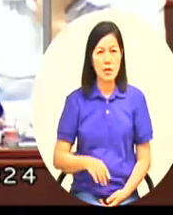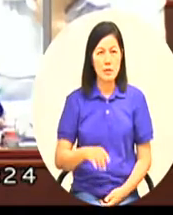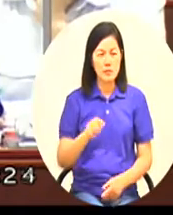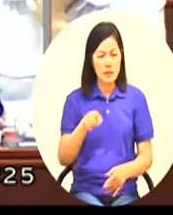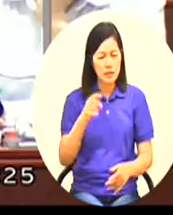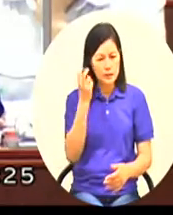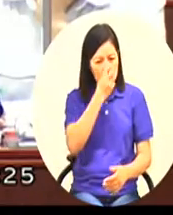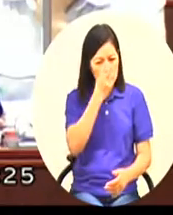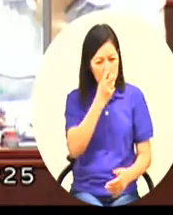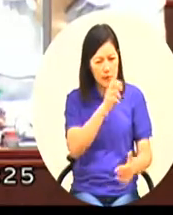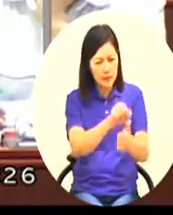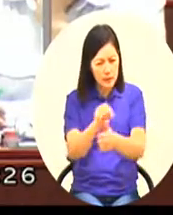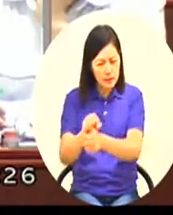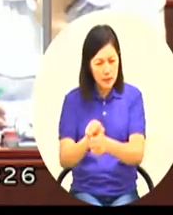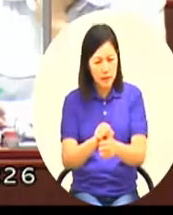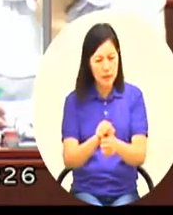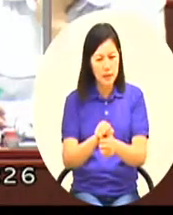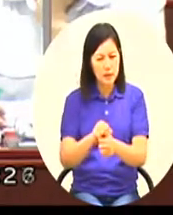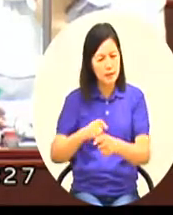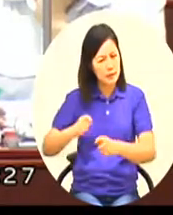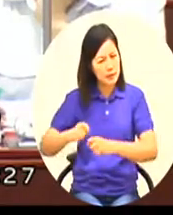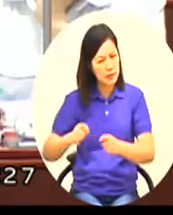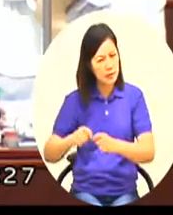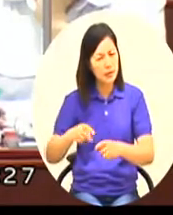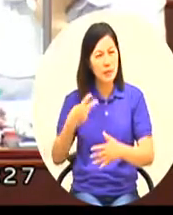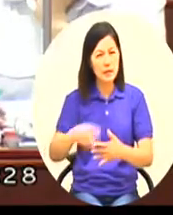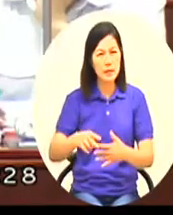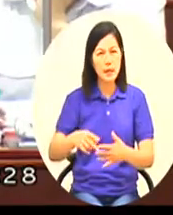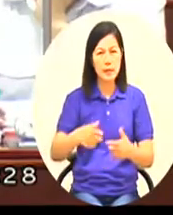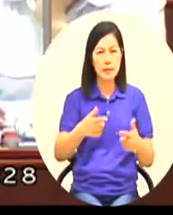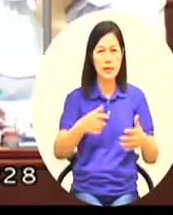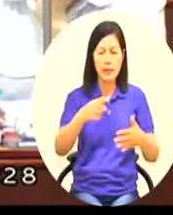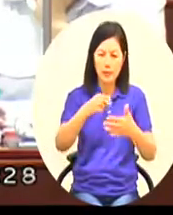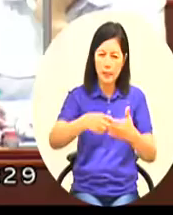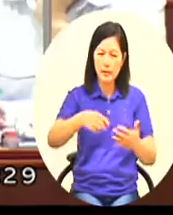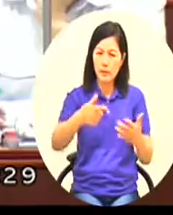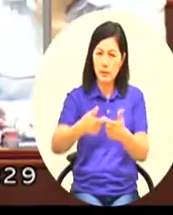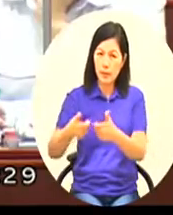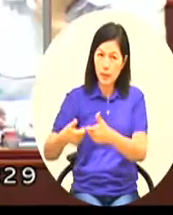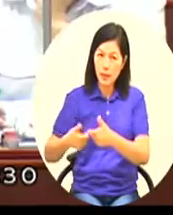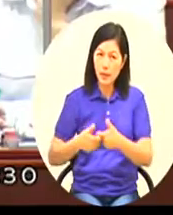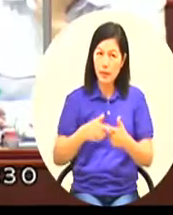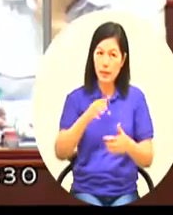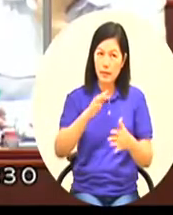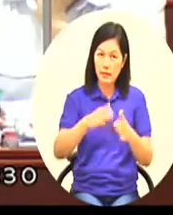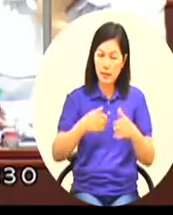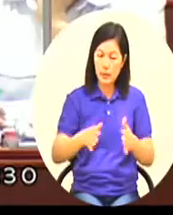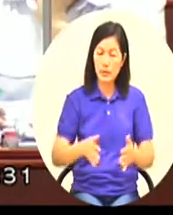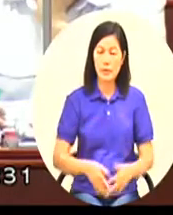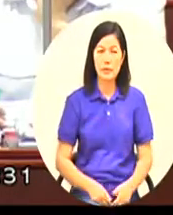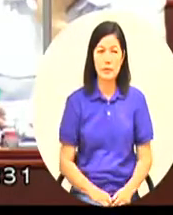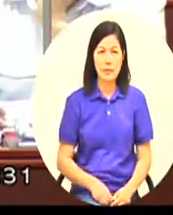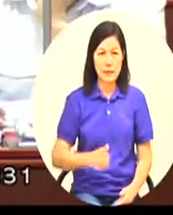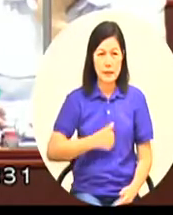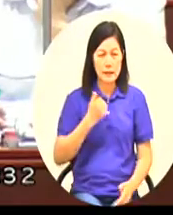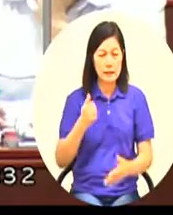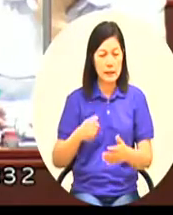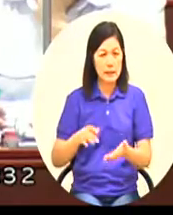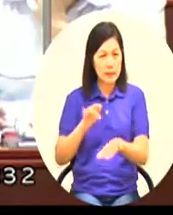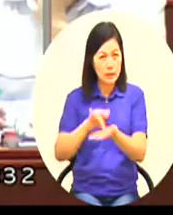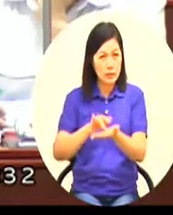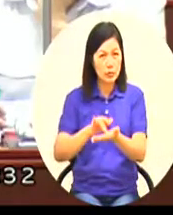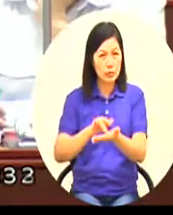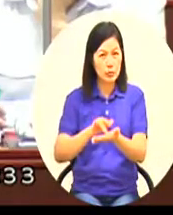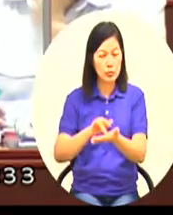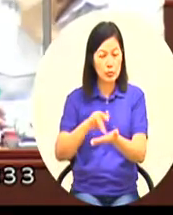查缉策略，是不是还要辅佐其他的配套的一个措施，这样才有办法把真正毒品这个压